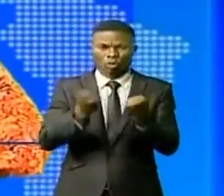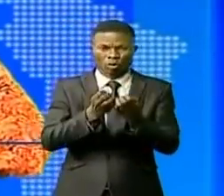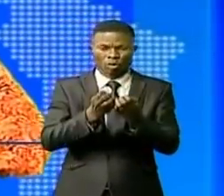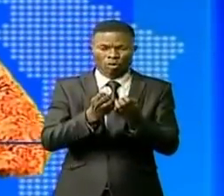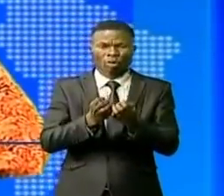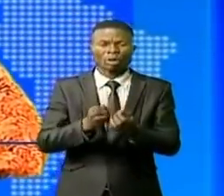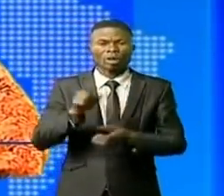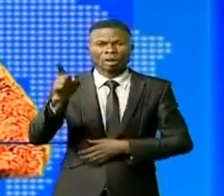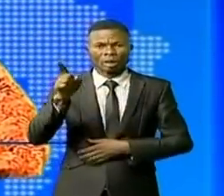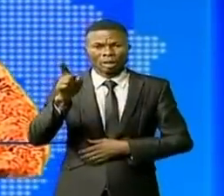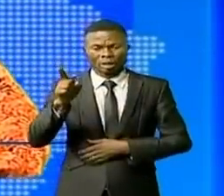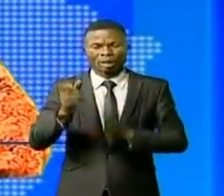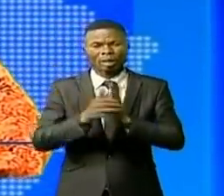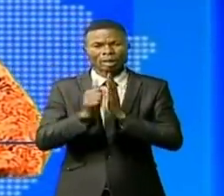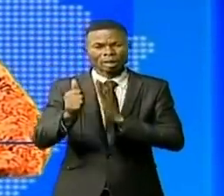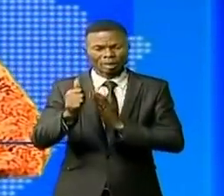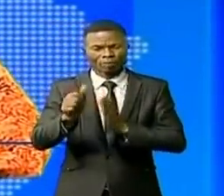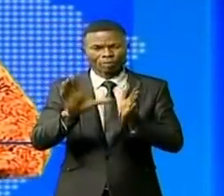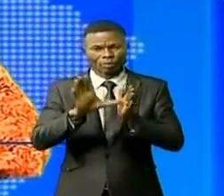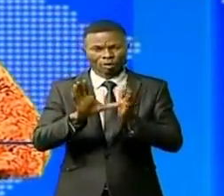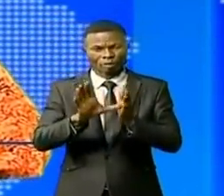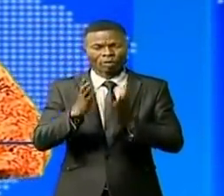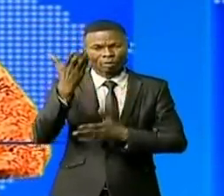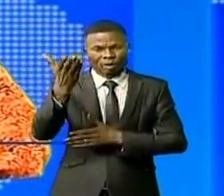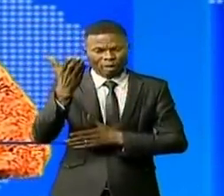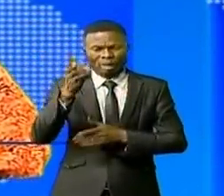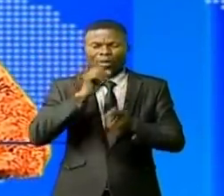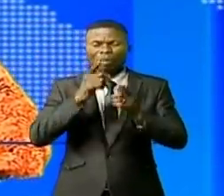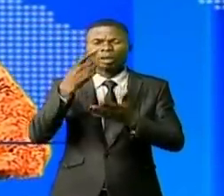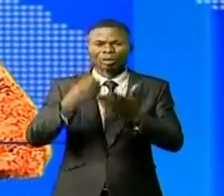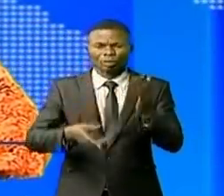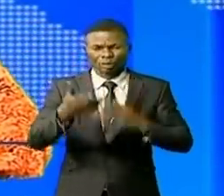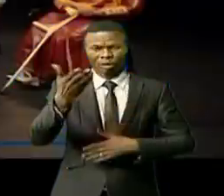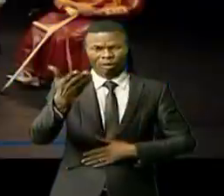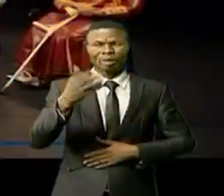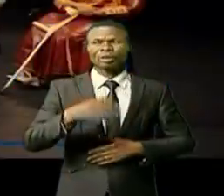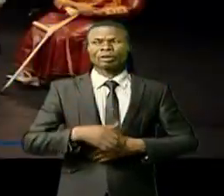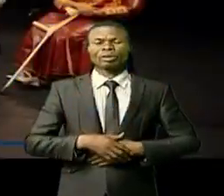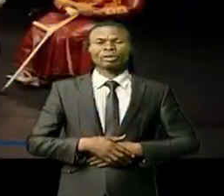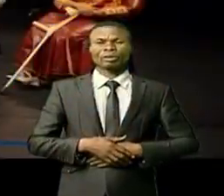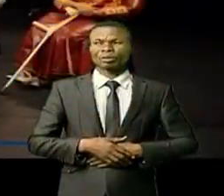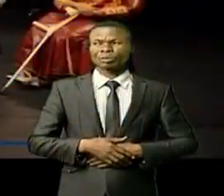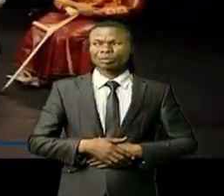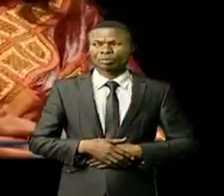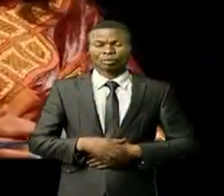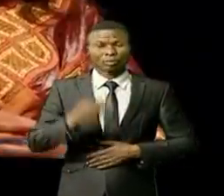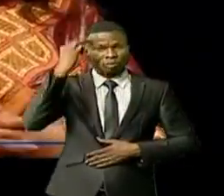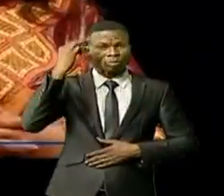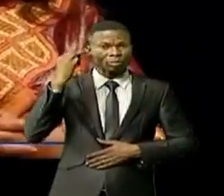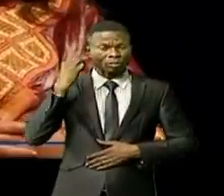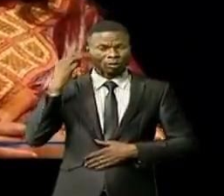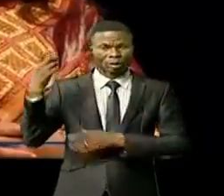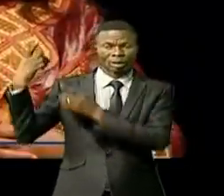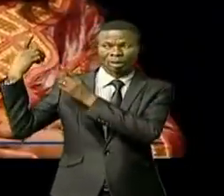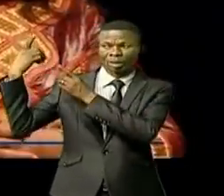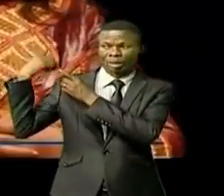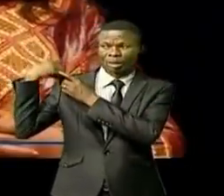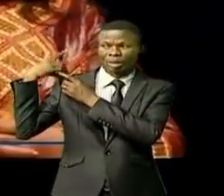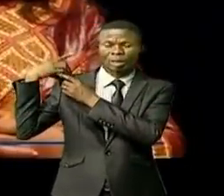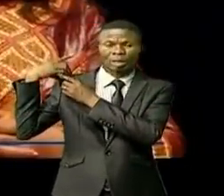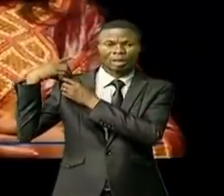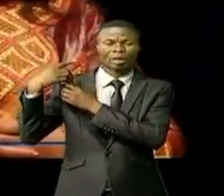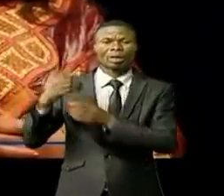vie de qualité. Un récit de Betty Amanikunda. Parmi des échanges fructueux que la ministre déléguée en charge des personnes vivant